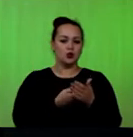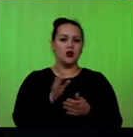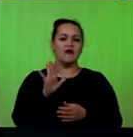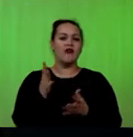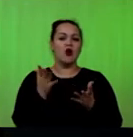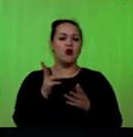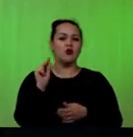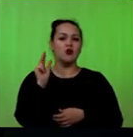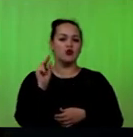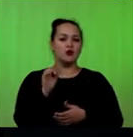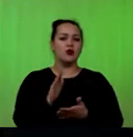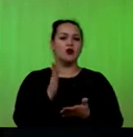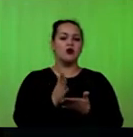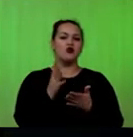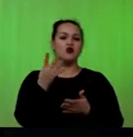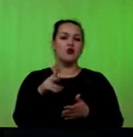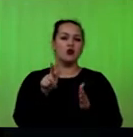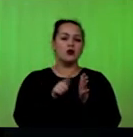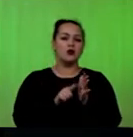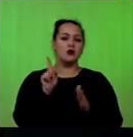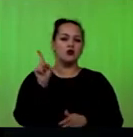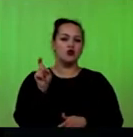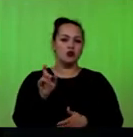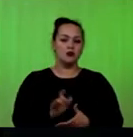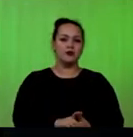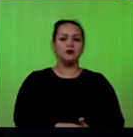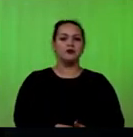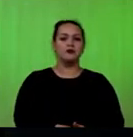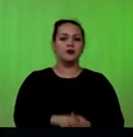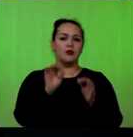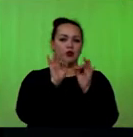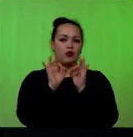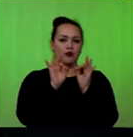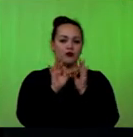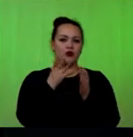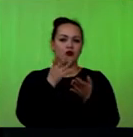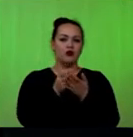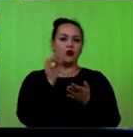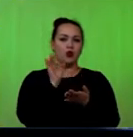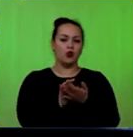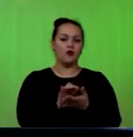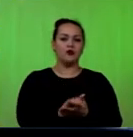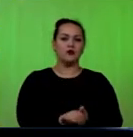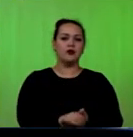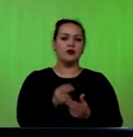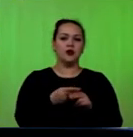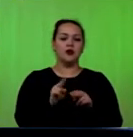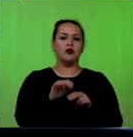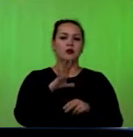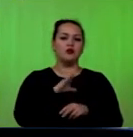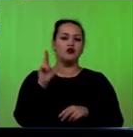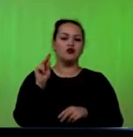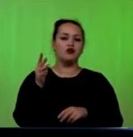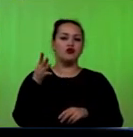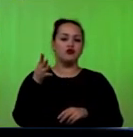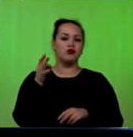числе находится сорок семь сотен проверяйте пожалуйста свои ответы это было число